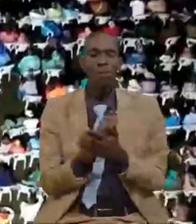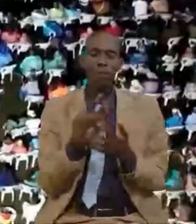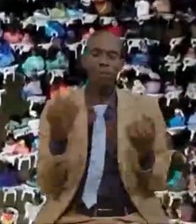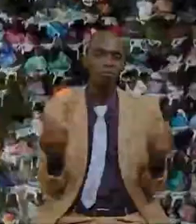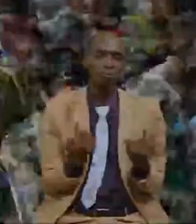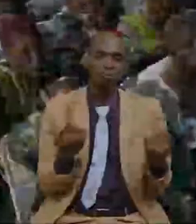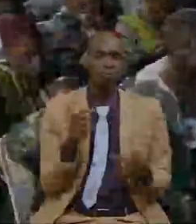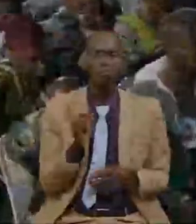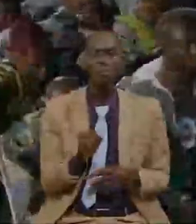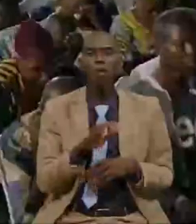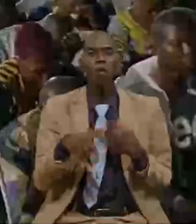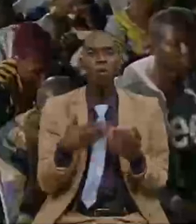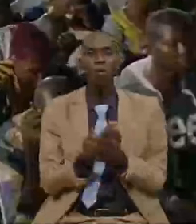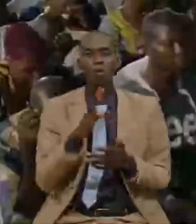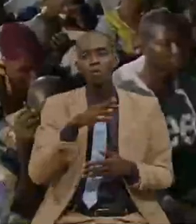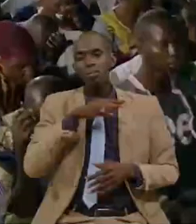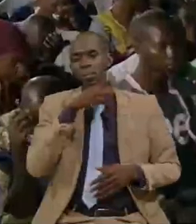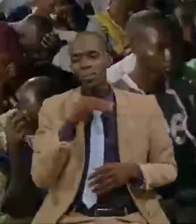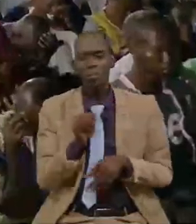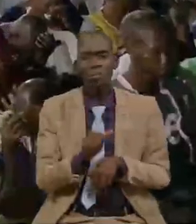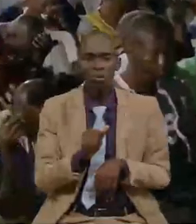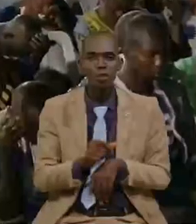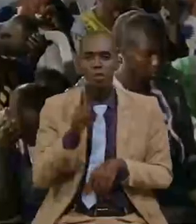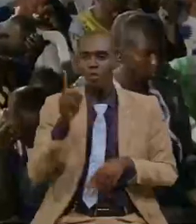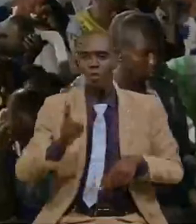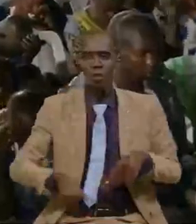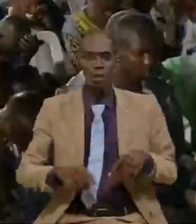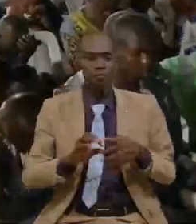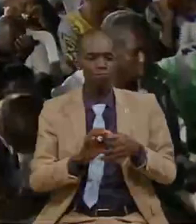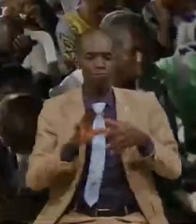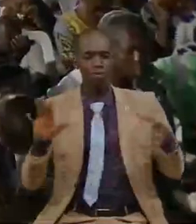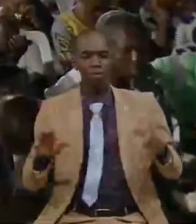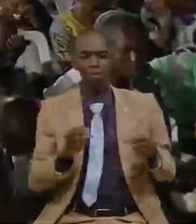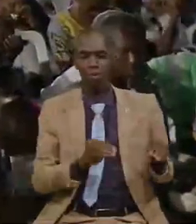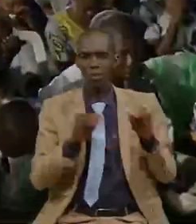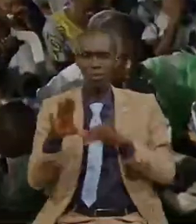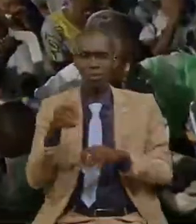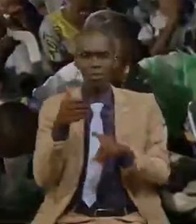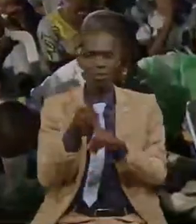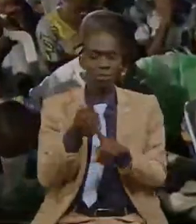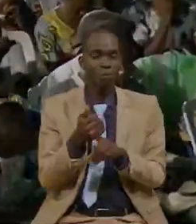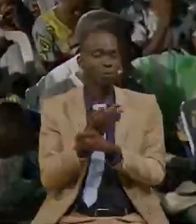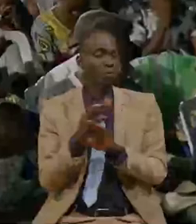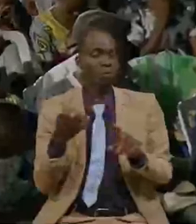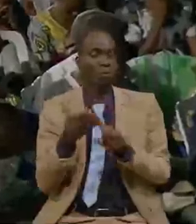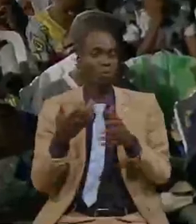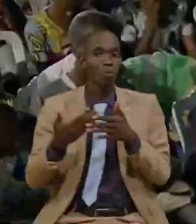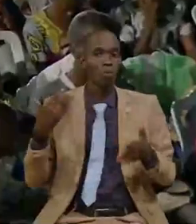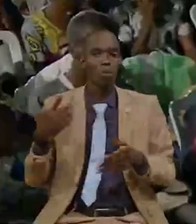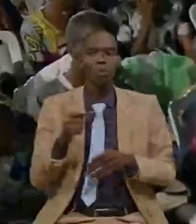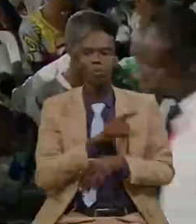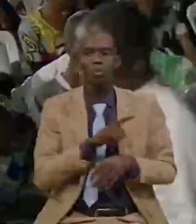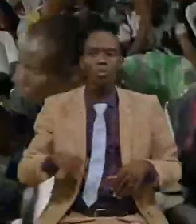tous les péchés, toutes les transgressions, vous ne pouvez pas vous affranchir. Le